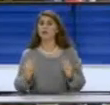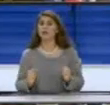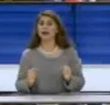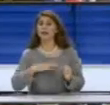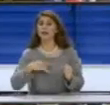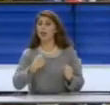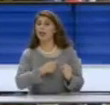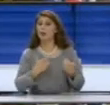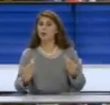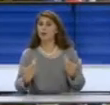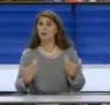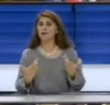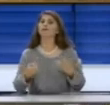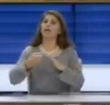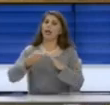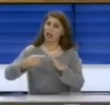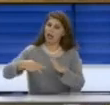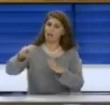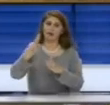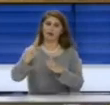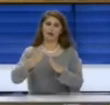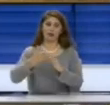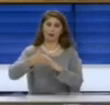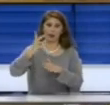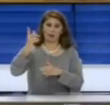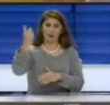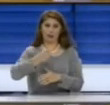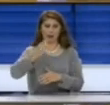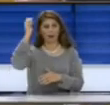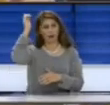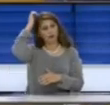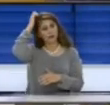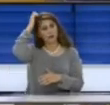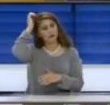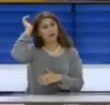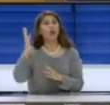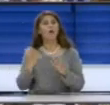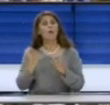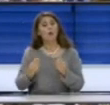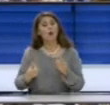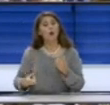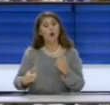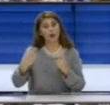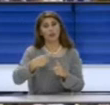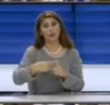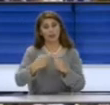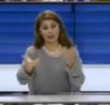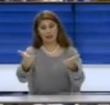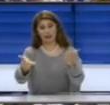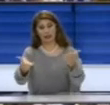Πού βρίσκεται η Ισπανία εδώ? Αύξηση 15%. Χρήσιμη η σύγκριση και στο δημόσιο χρέος.